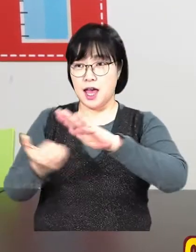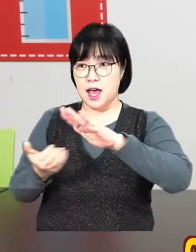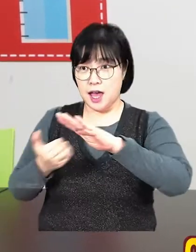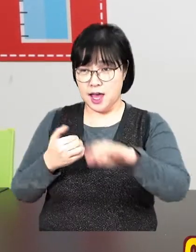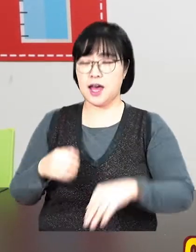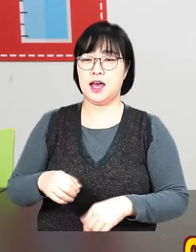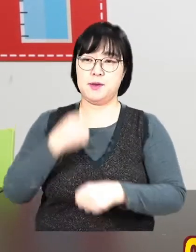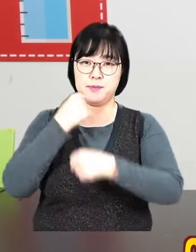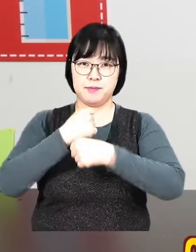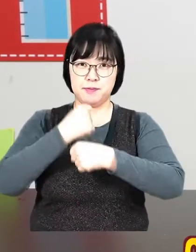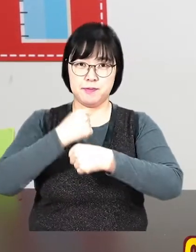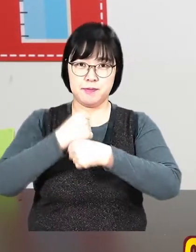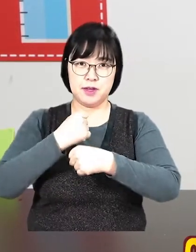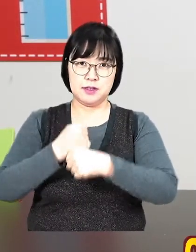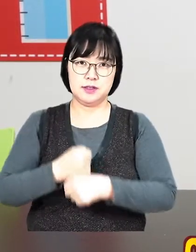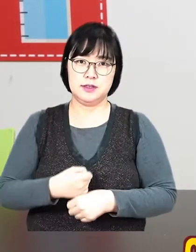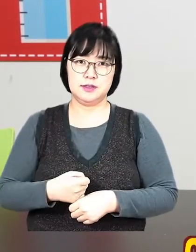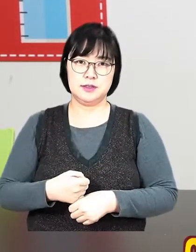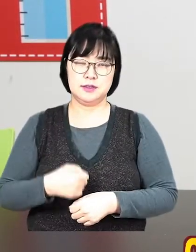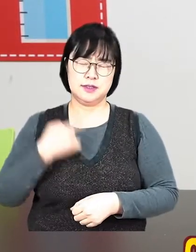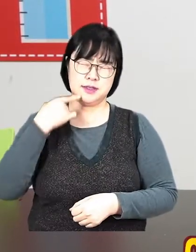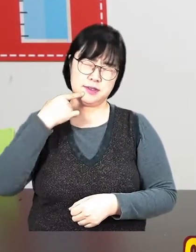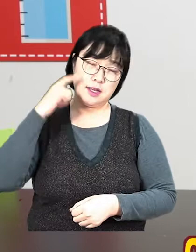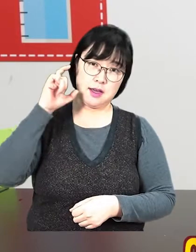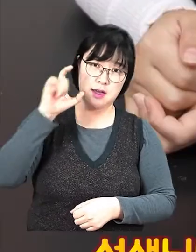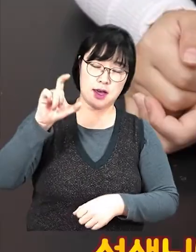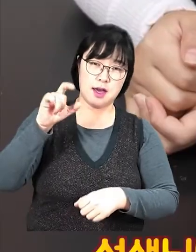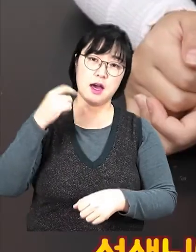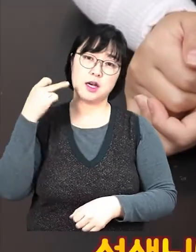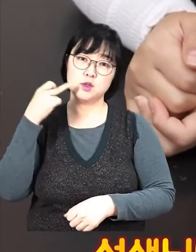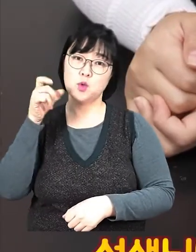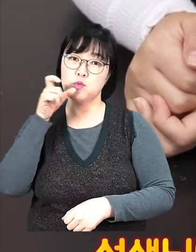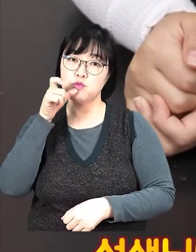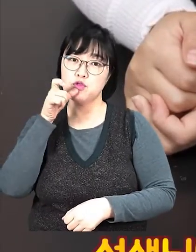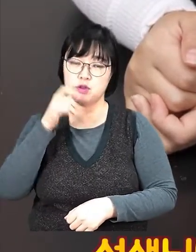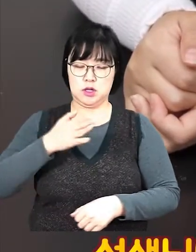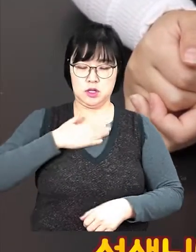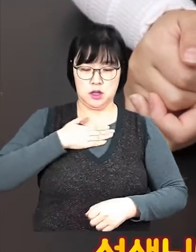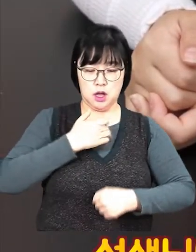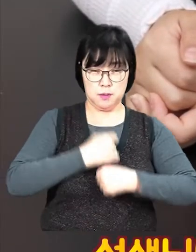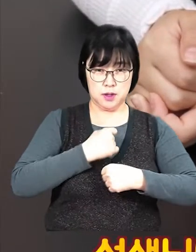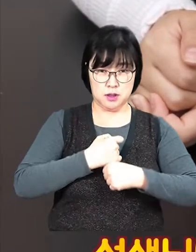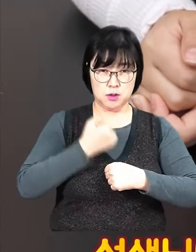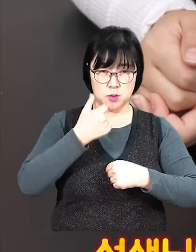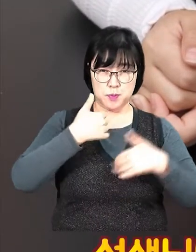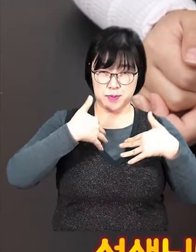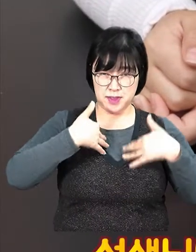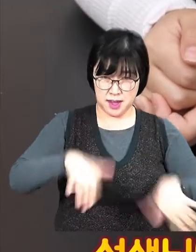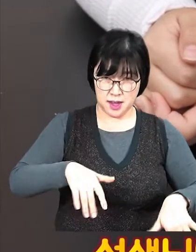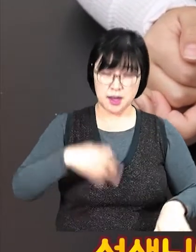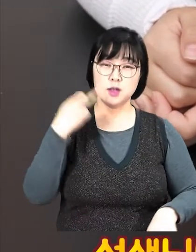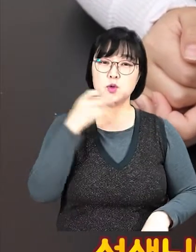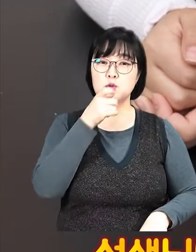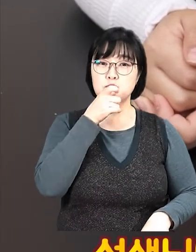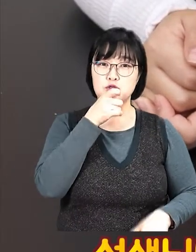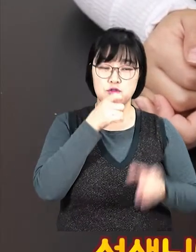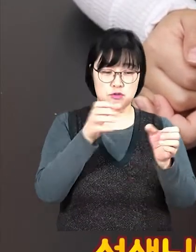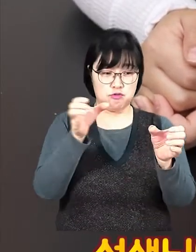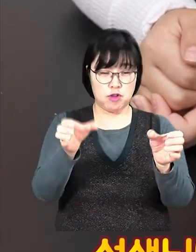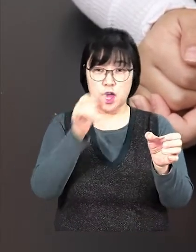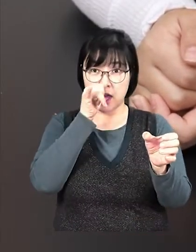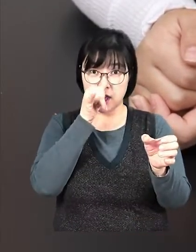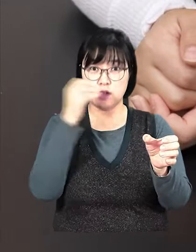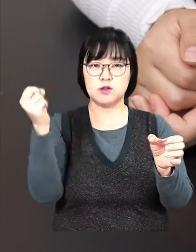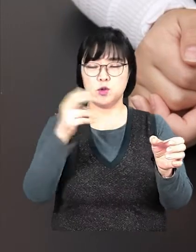아까 제이가 만든 진한 소금을 하고요. 선생님이 만들었던 조금 덜 진한 소금을